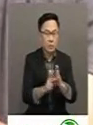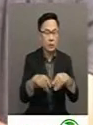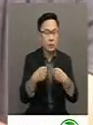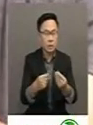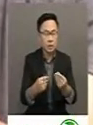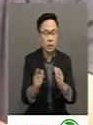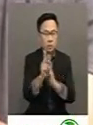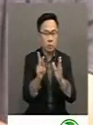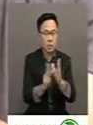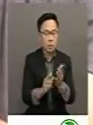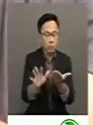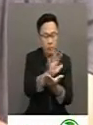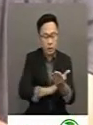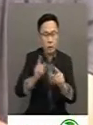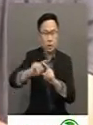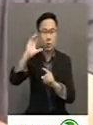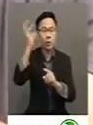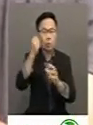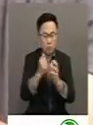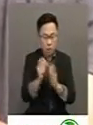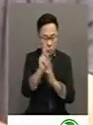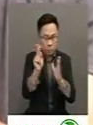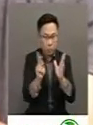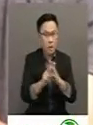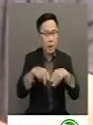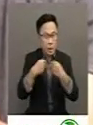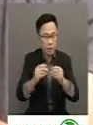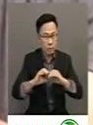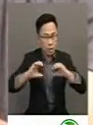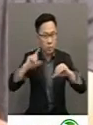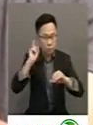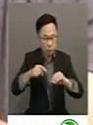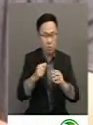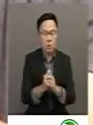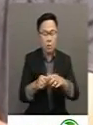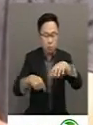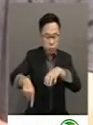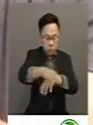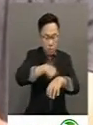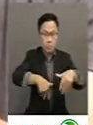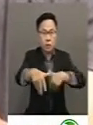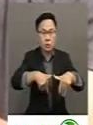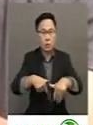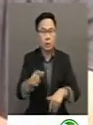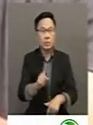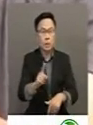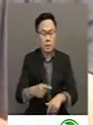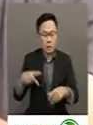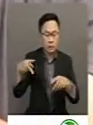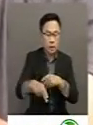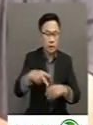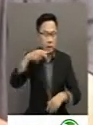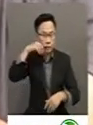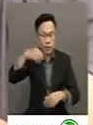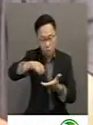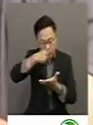ยชอบธรรมของประเทศใดๆในโลกที่จะอนุญาตให้รัฐปิดล้อมพลเมืองตัดข้าวปลาอาห